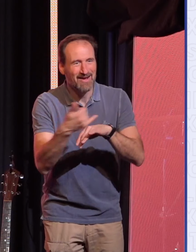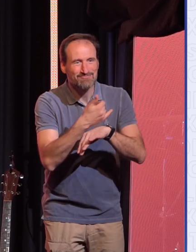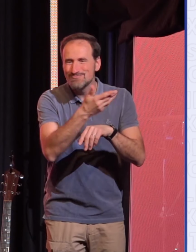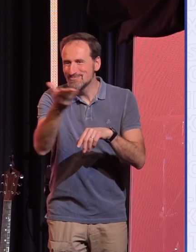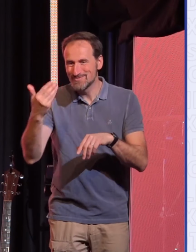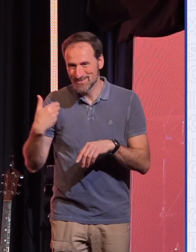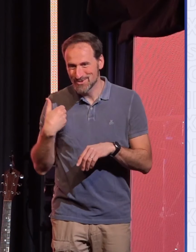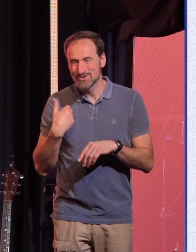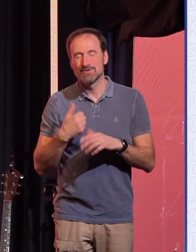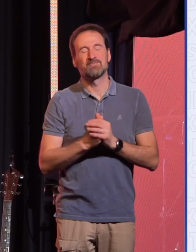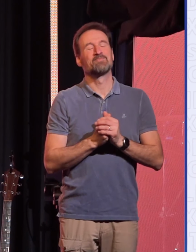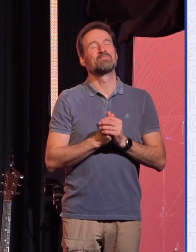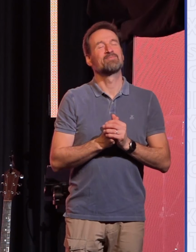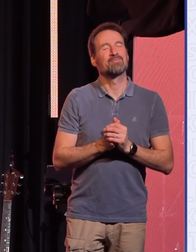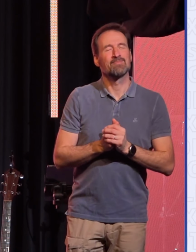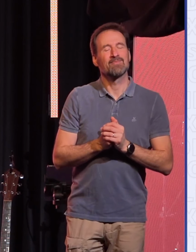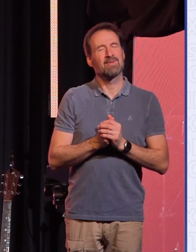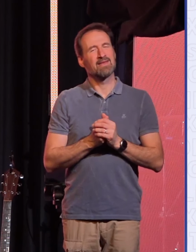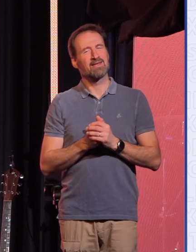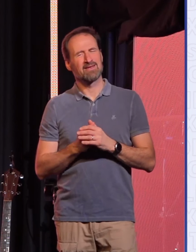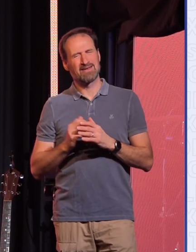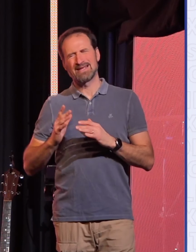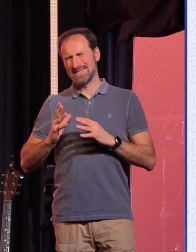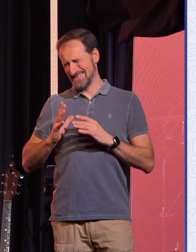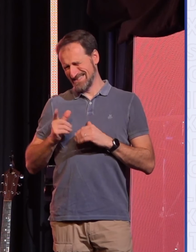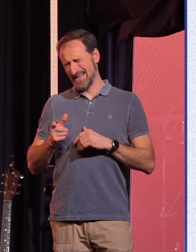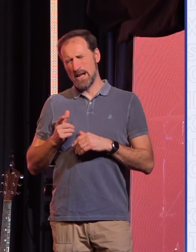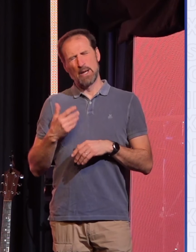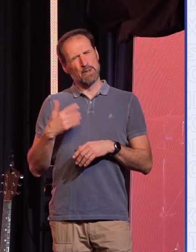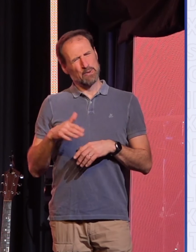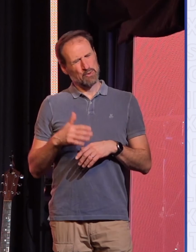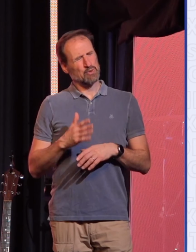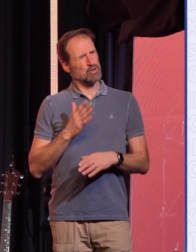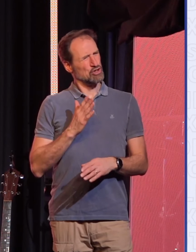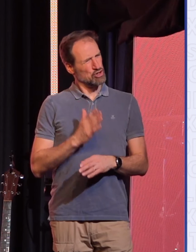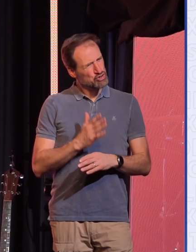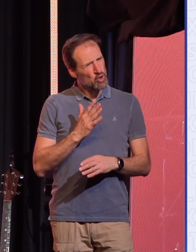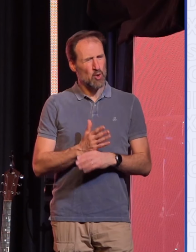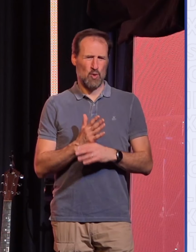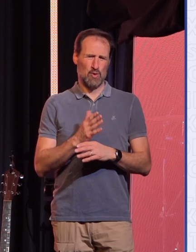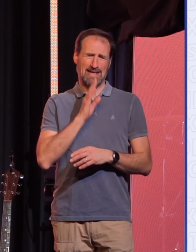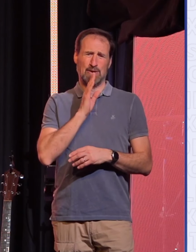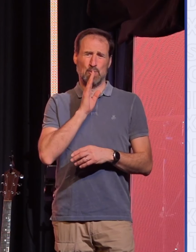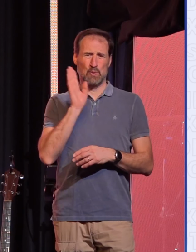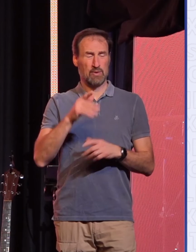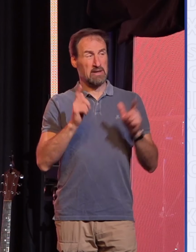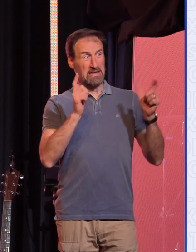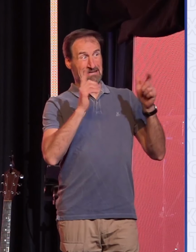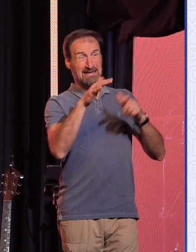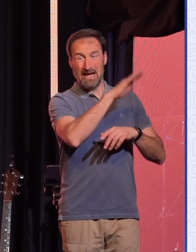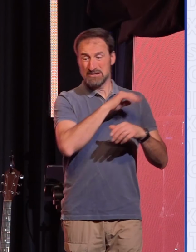Ganz ehrlich, Singles haben es schon schwer genug mit dem gesellschaftlichen Druck.